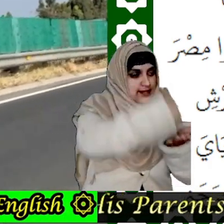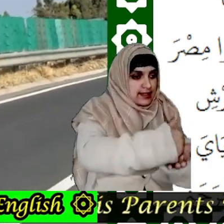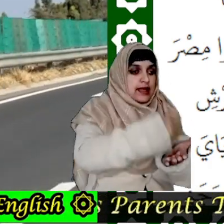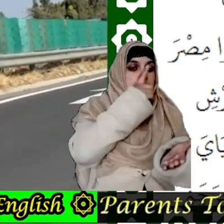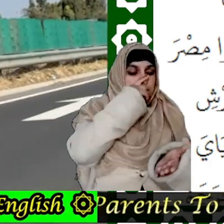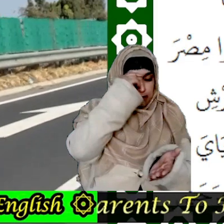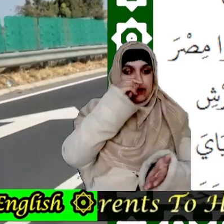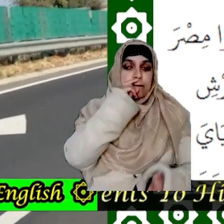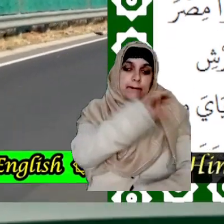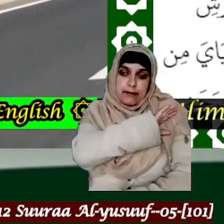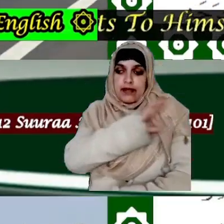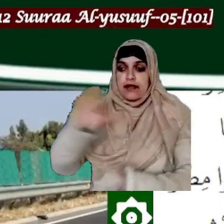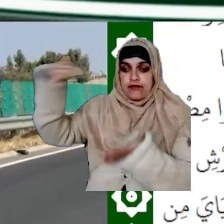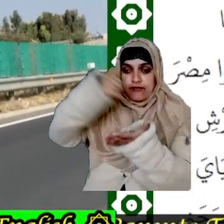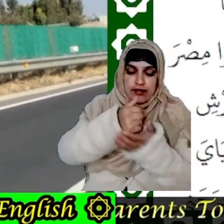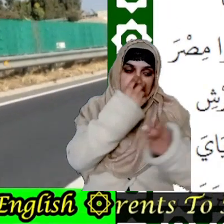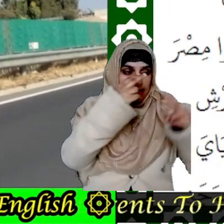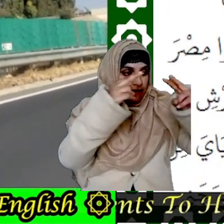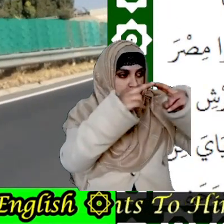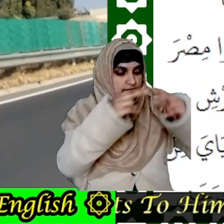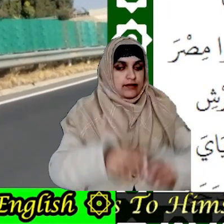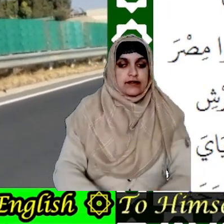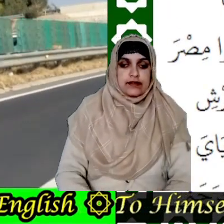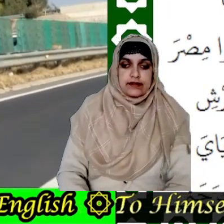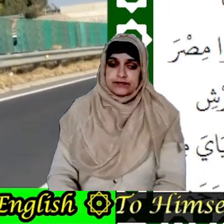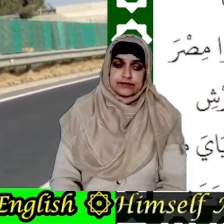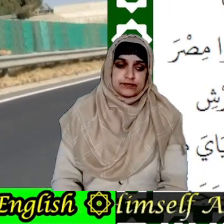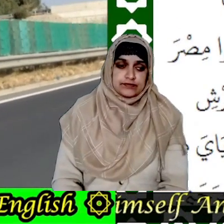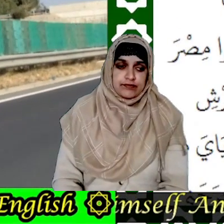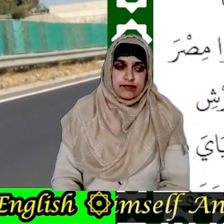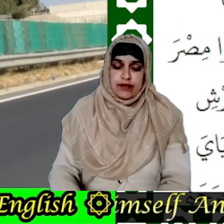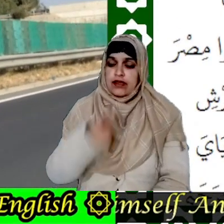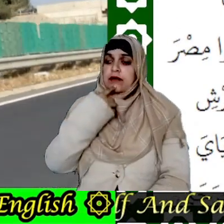jechu haya warafa abuwayhi ala alarshi haju